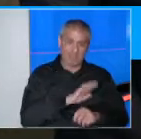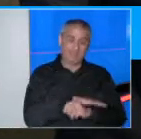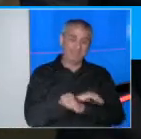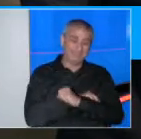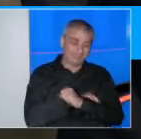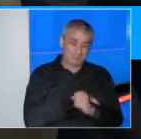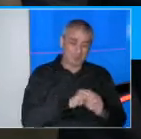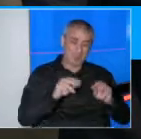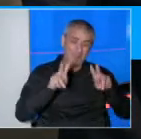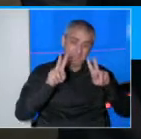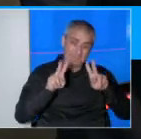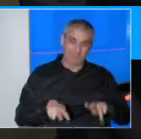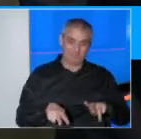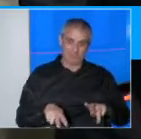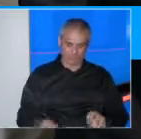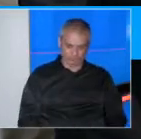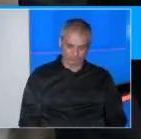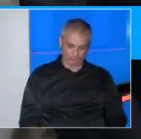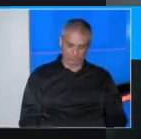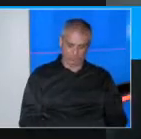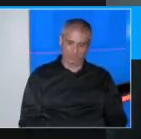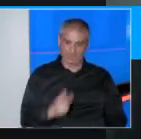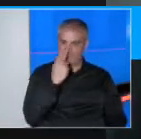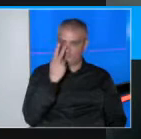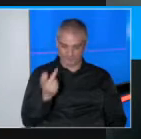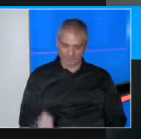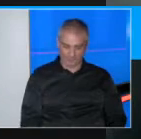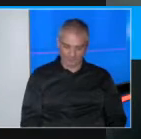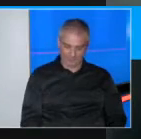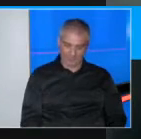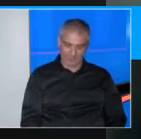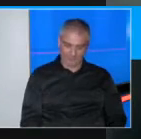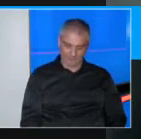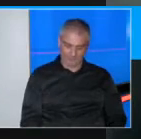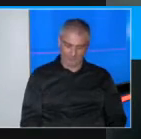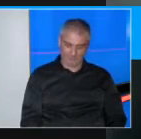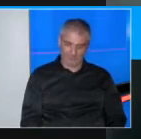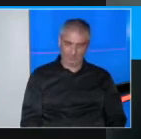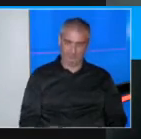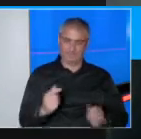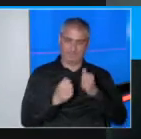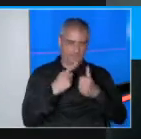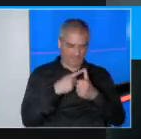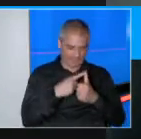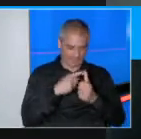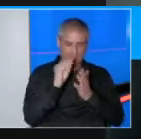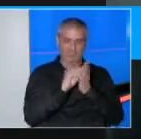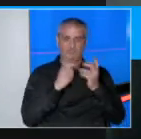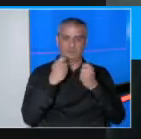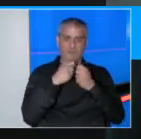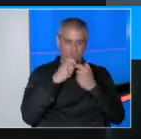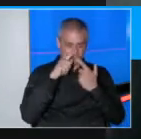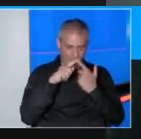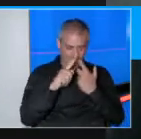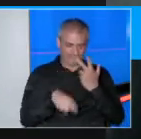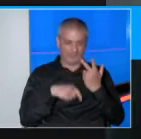שמאל חד משמעית. כי כשאתה מסתכל על ההרכב של מרץ, הרשימה